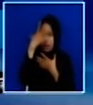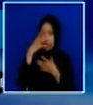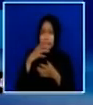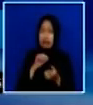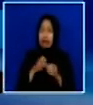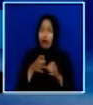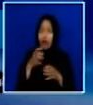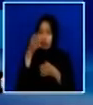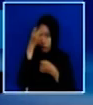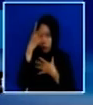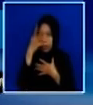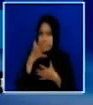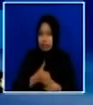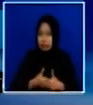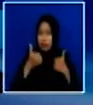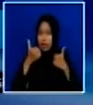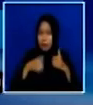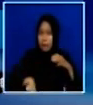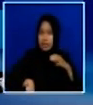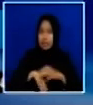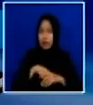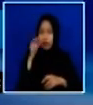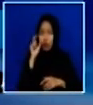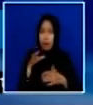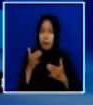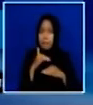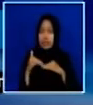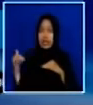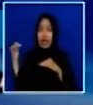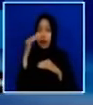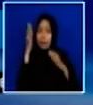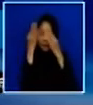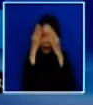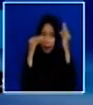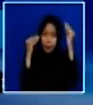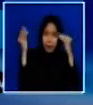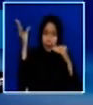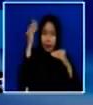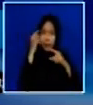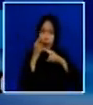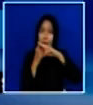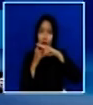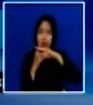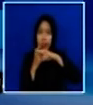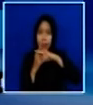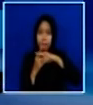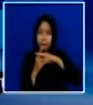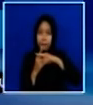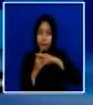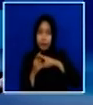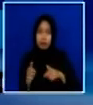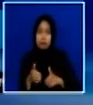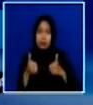sebaik-baiknya untuk meningkatkan pengetahuan yang positif gunakan dengan yang baik